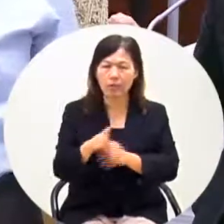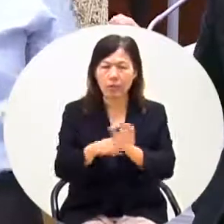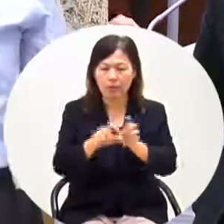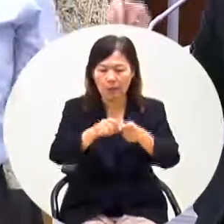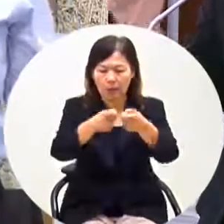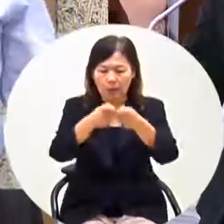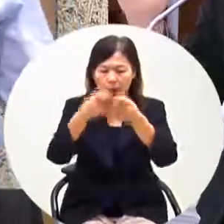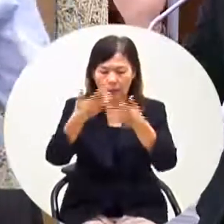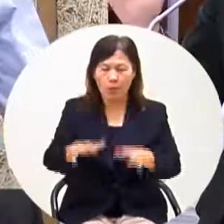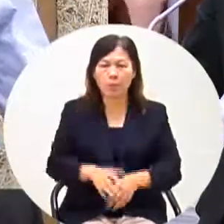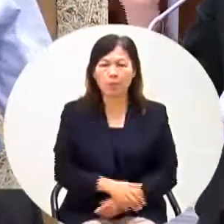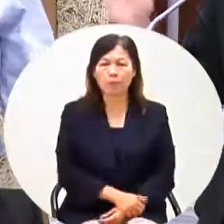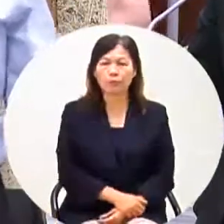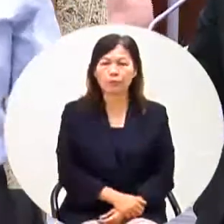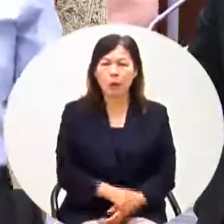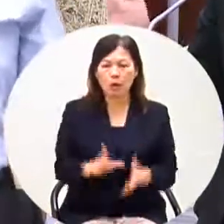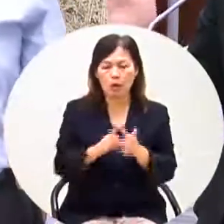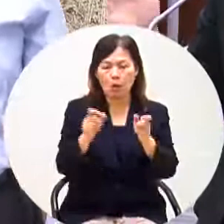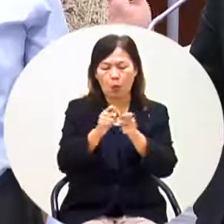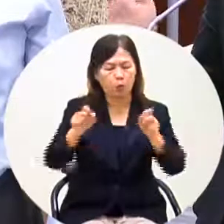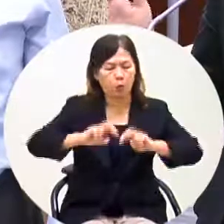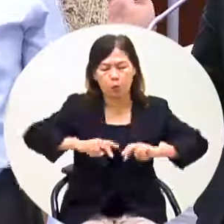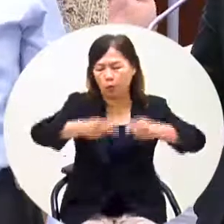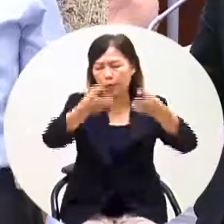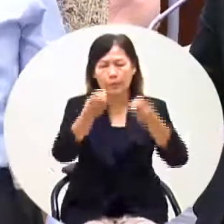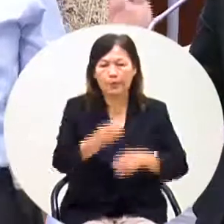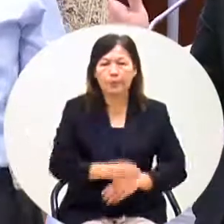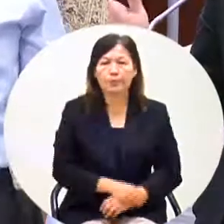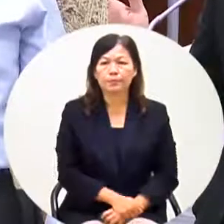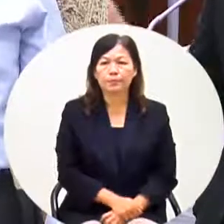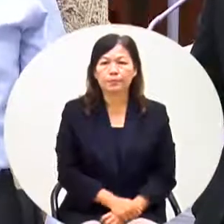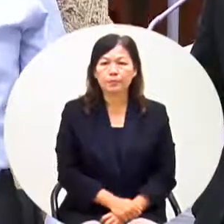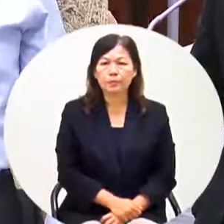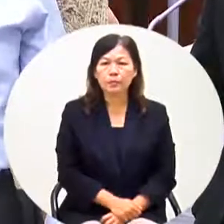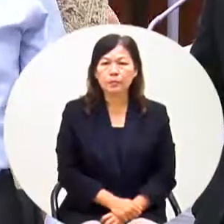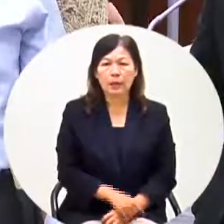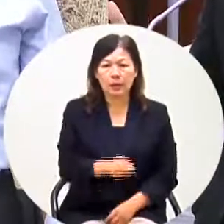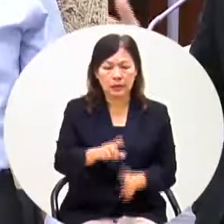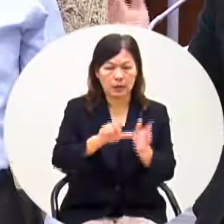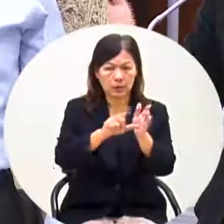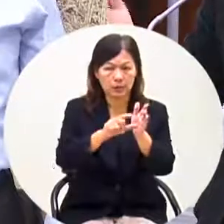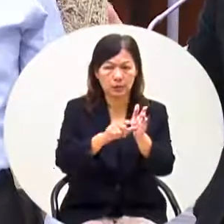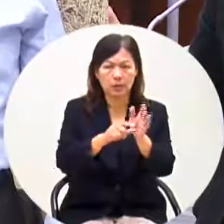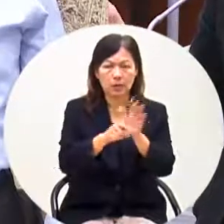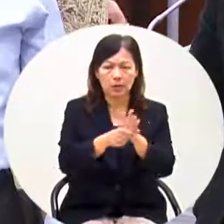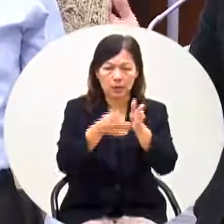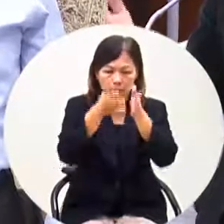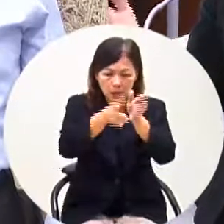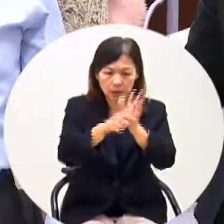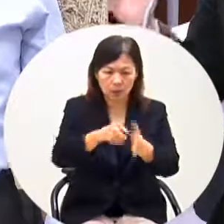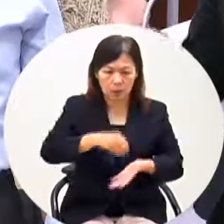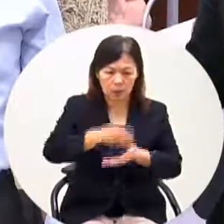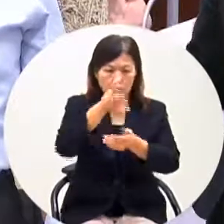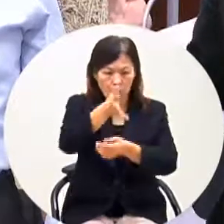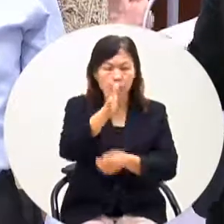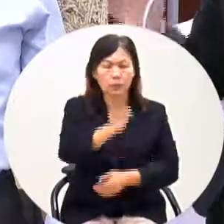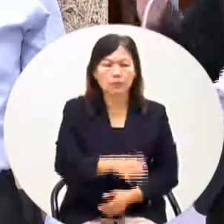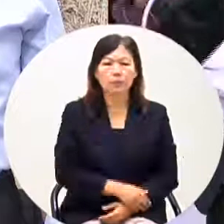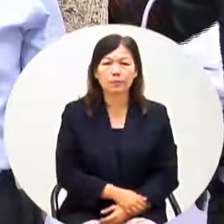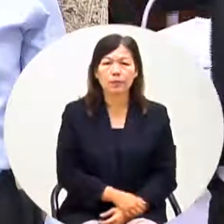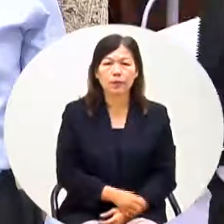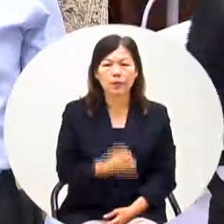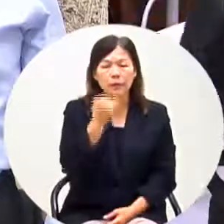失修。当时特别针对这个案子提出质询，但是事后呢，因为局长特别提